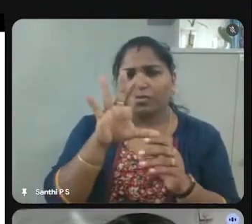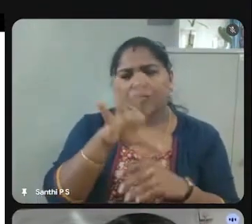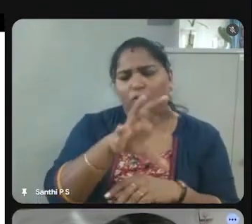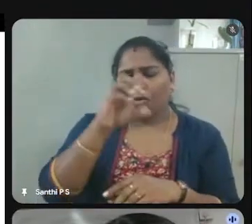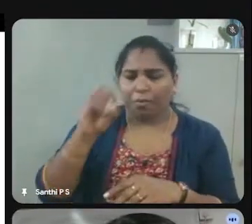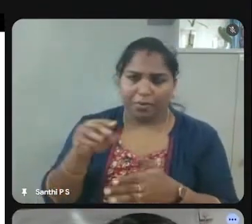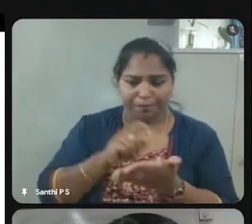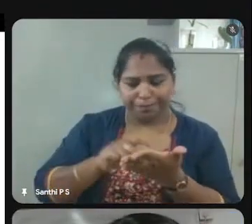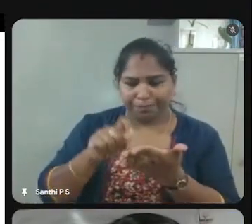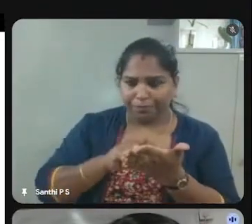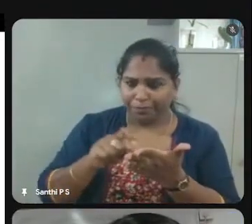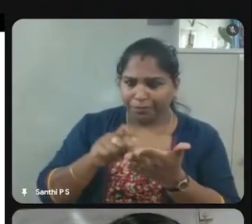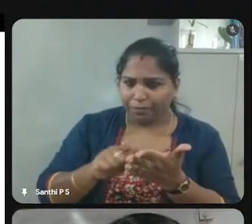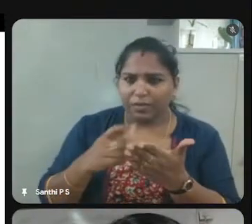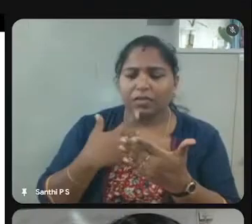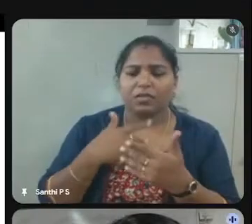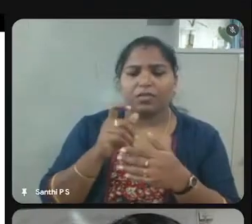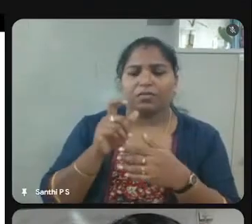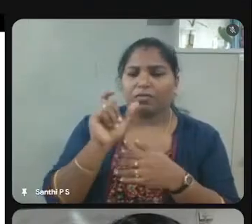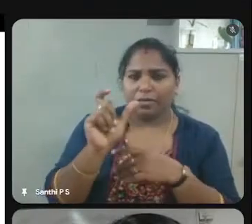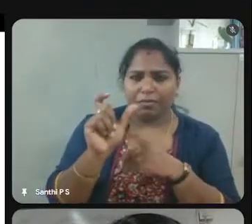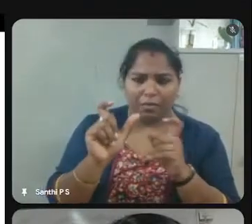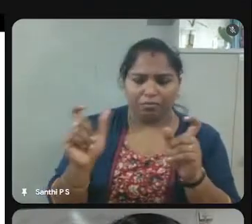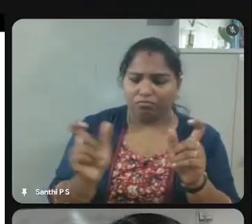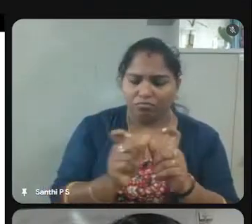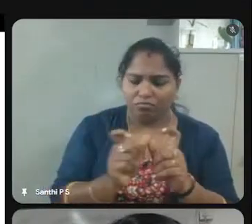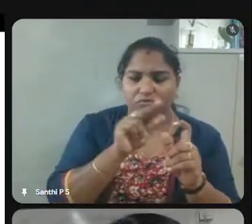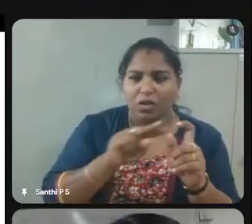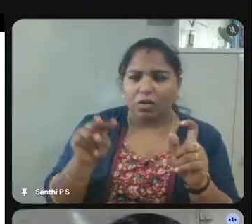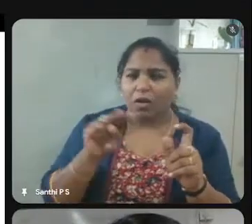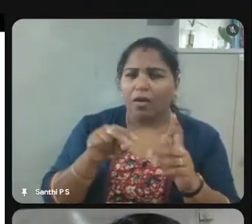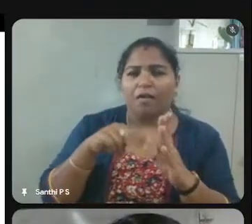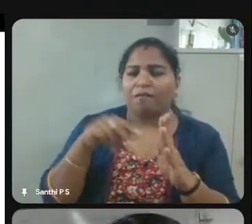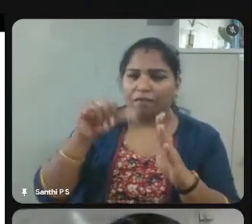അറിയാം, പക്ഷെ വേർഡ്സ് ചേർത്ത് വായിക്കത്തില്ല. പിന്നെ ചില വേർഡ്സ്